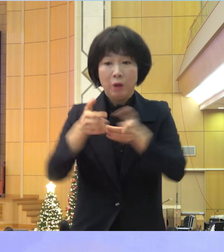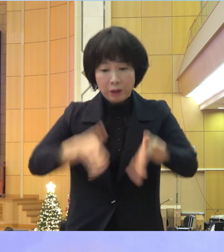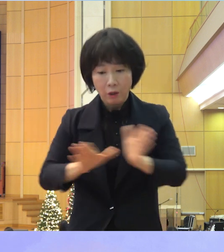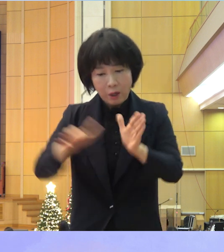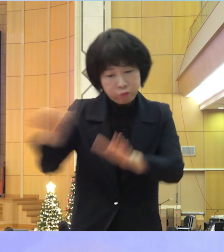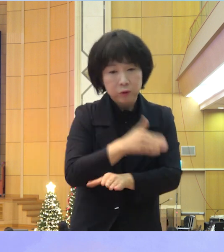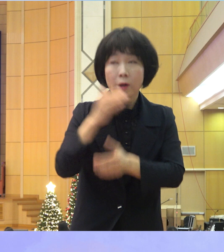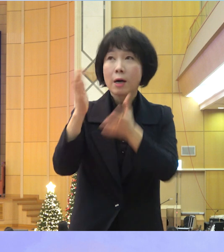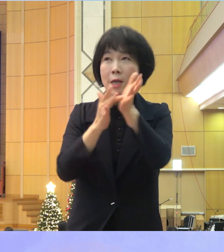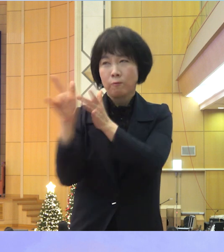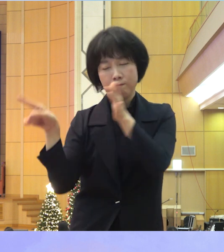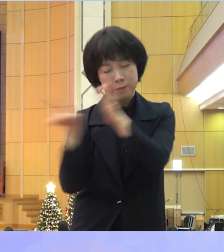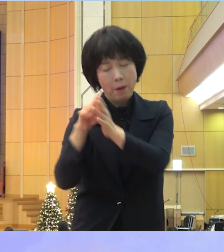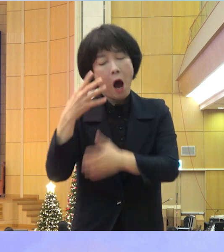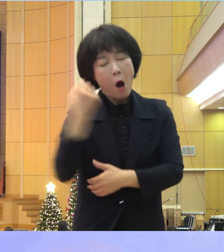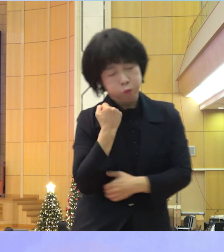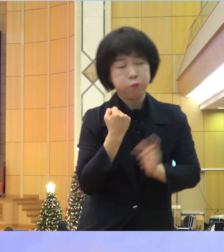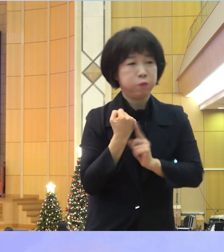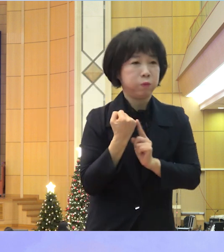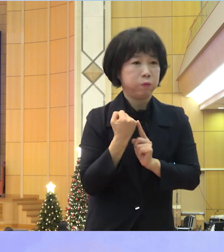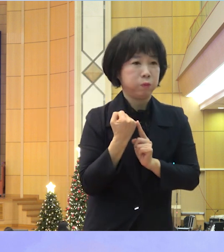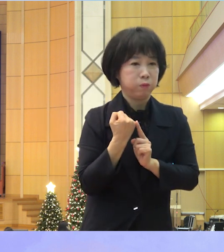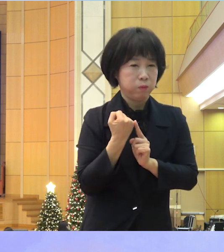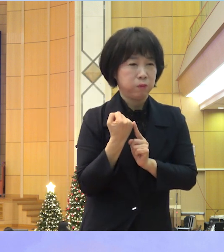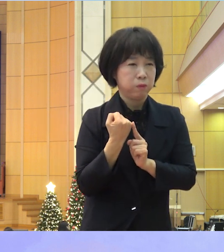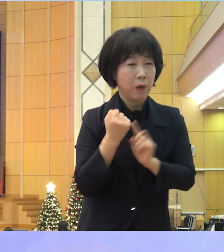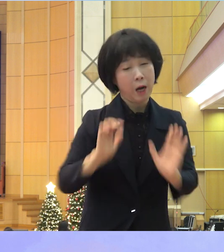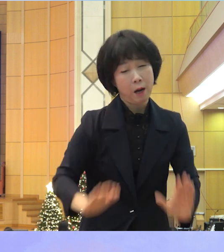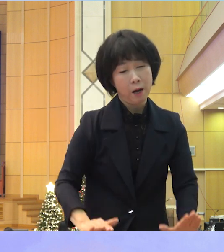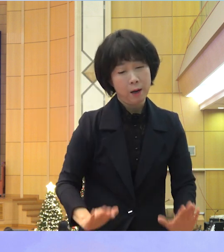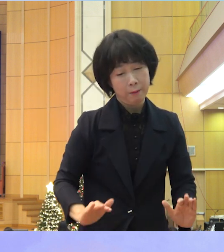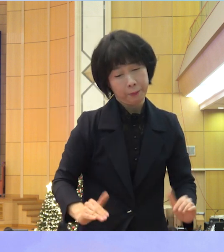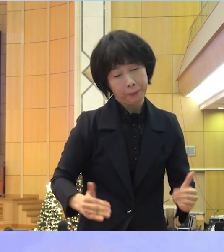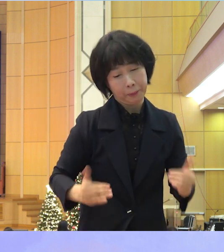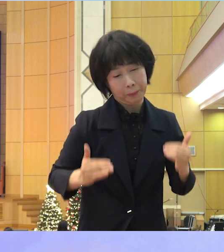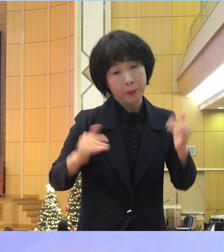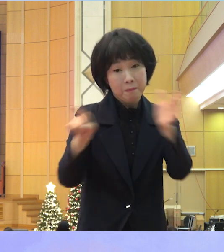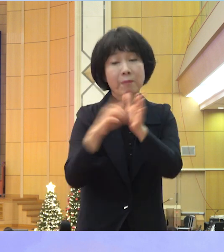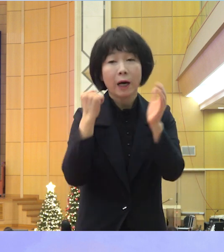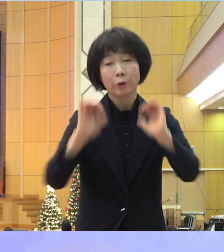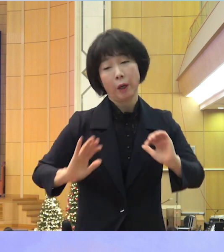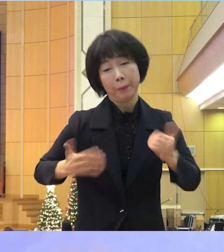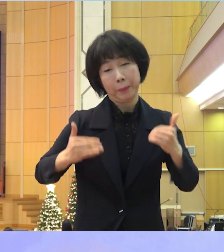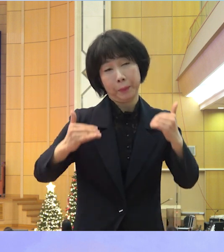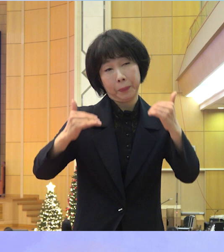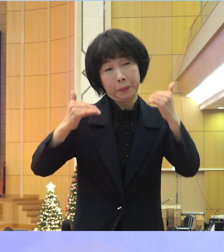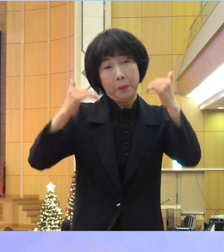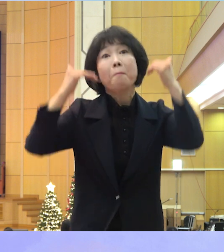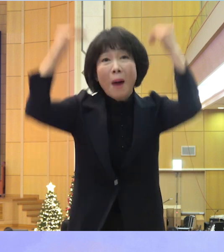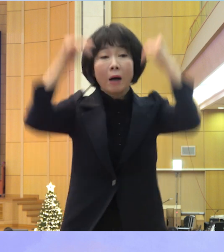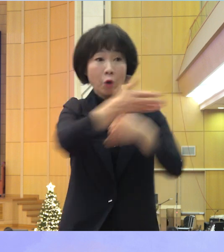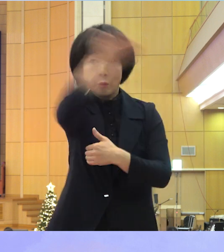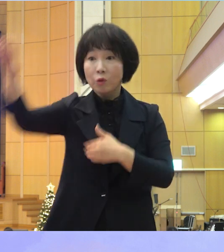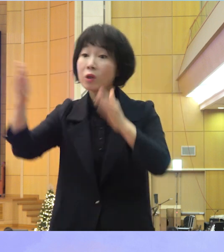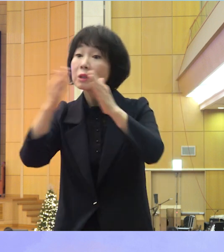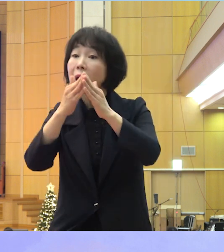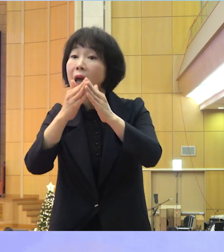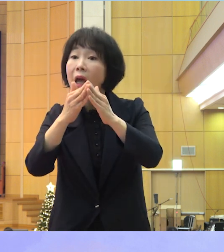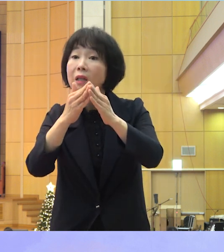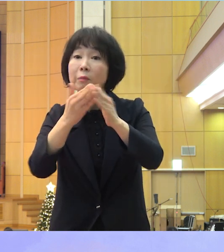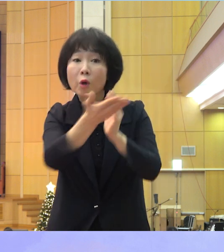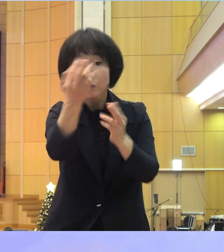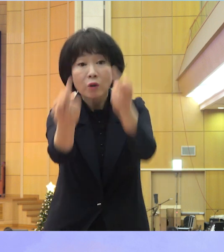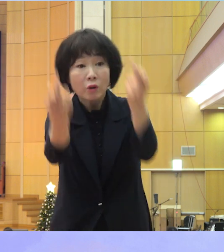태어날 때부터도 믿음으로 모세는 장성하여, 믿음으로 장성했잖아. 여러분 가정의